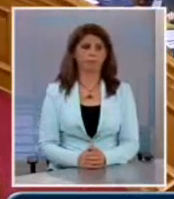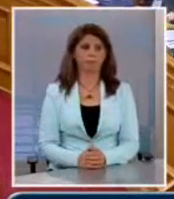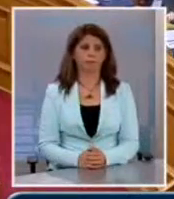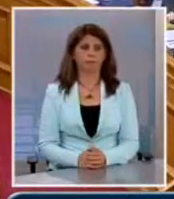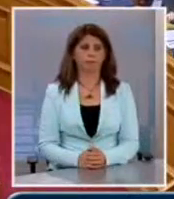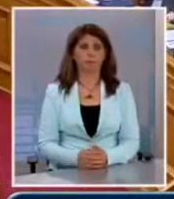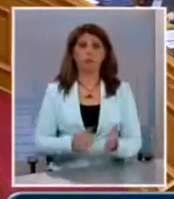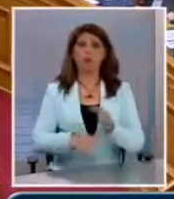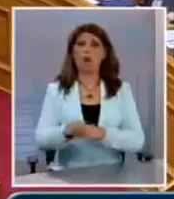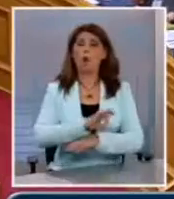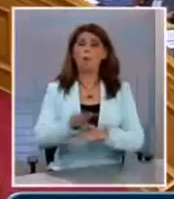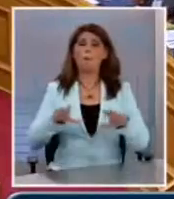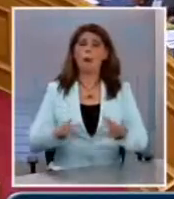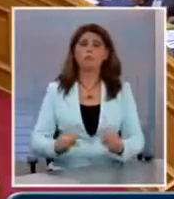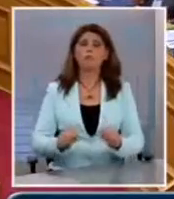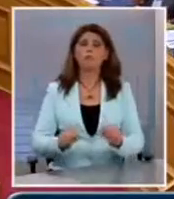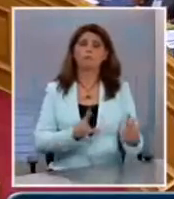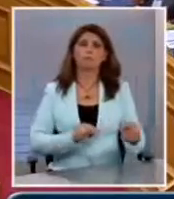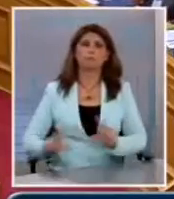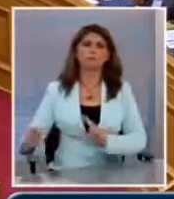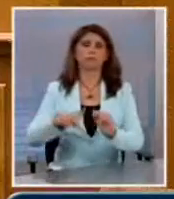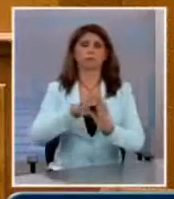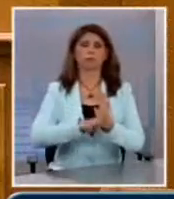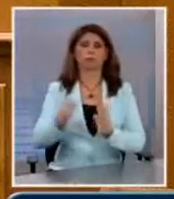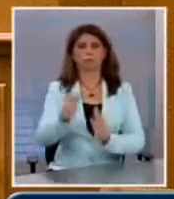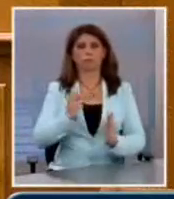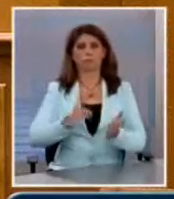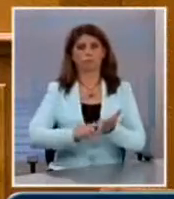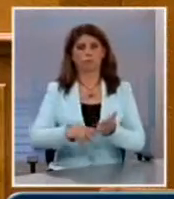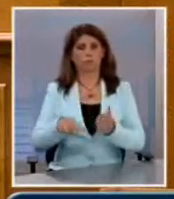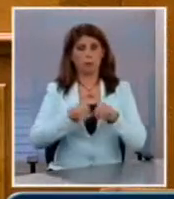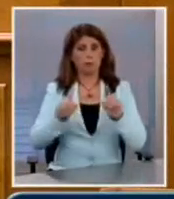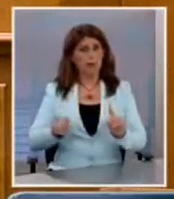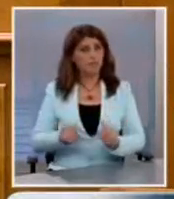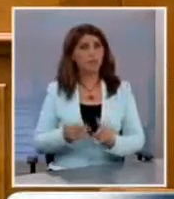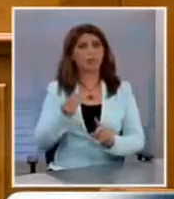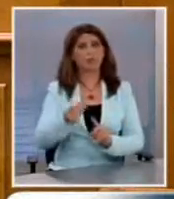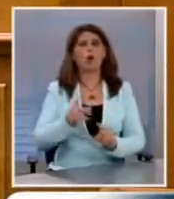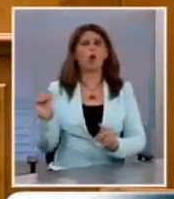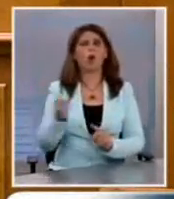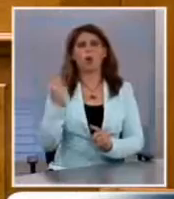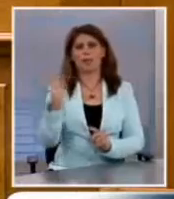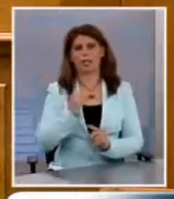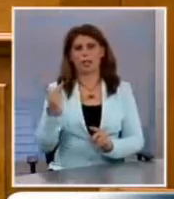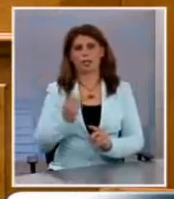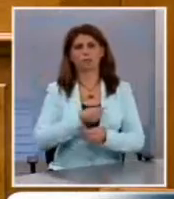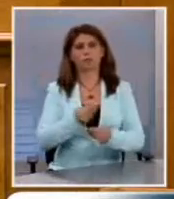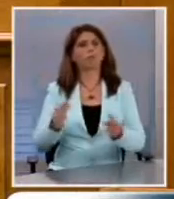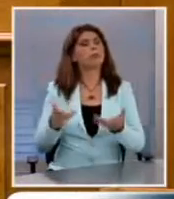Το νομοσχέδιο καθιερώνει ενιαίο σύστημα κοινωνικής ασφάλισης, στο πλαίσιο του οποίου χορηγούνται όλες οι κοινωνικές παροχές της